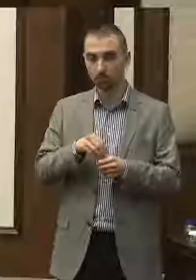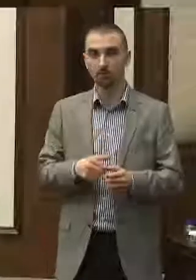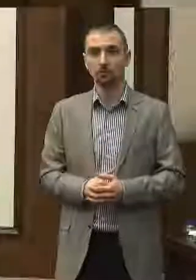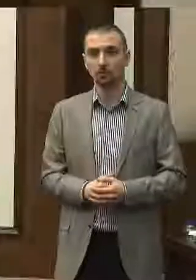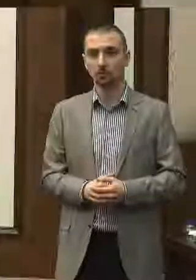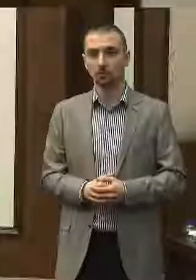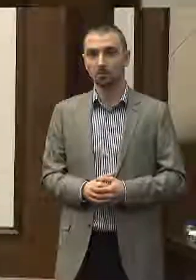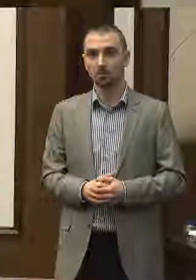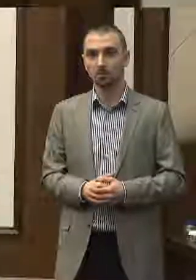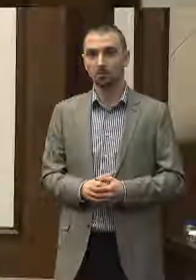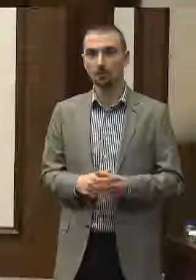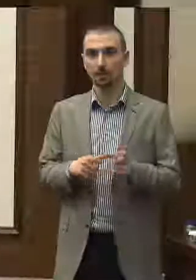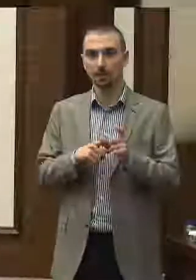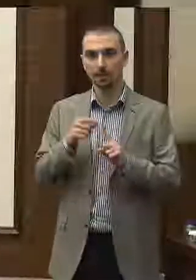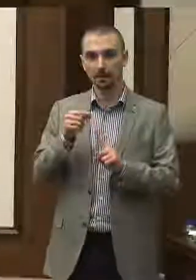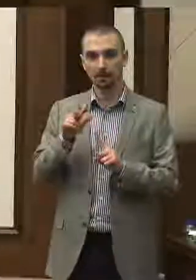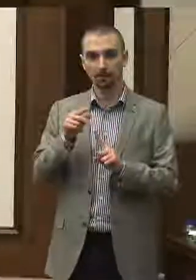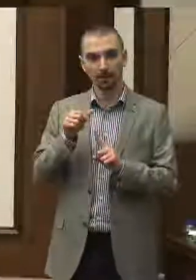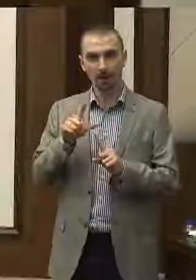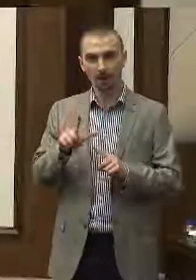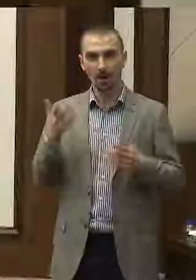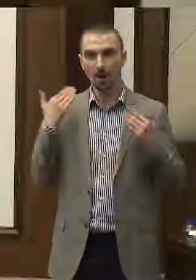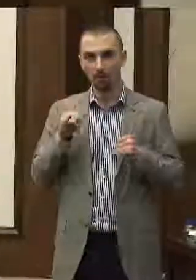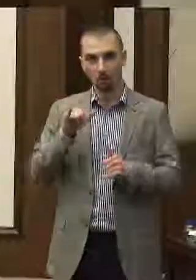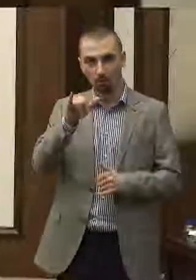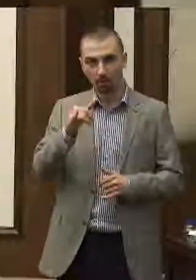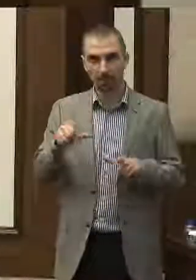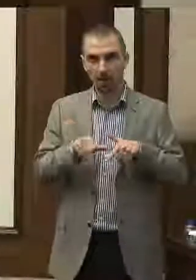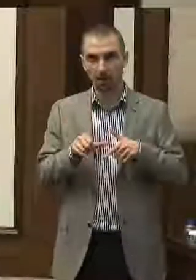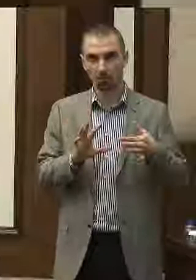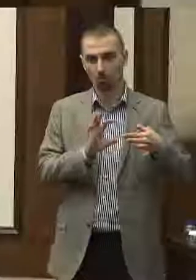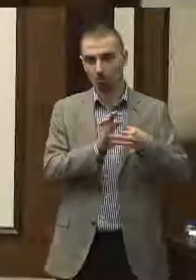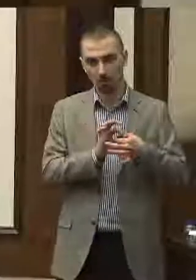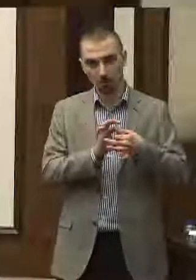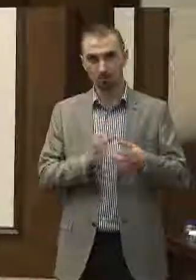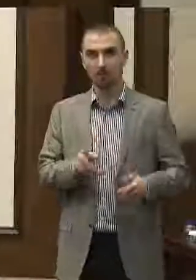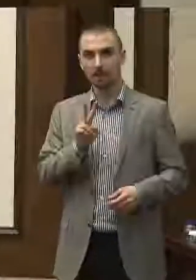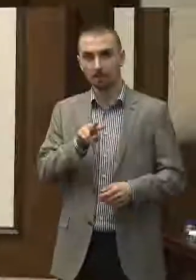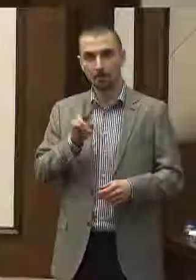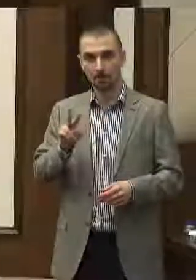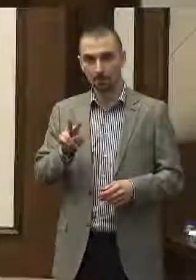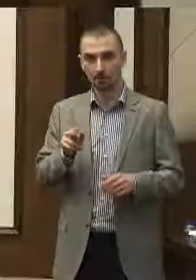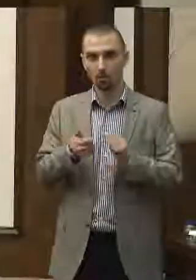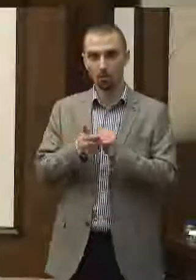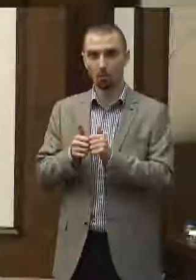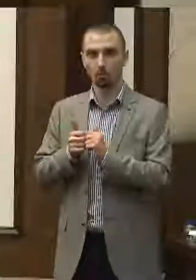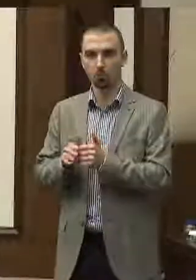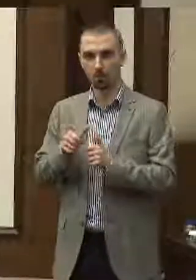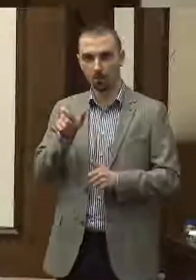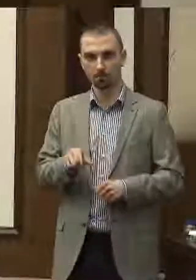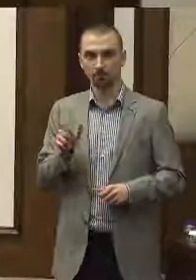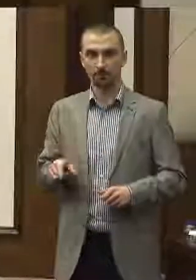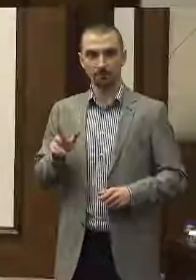bunların içinde sivil havacılık federasyonuna bağlı 22 tane sporcumuz var.